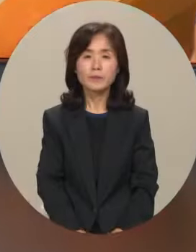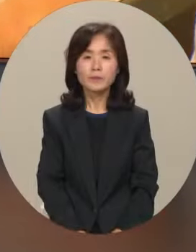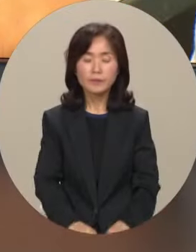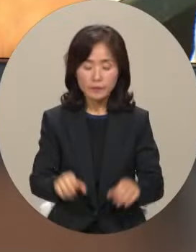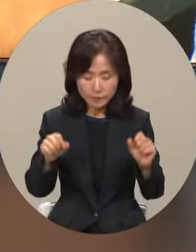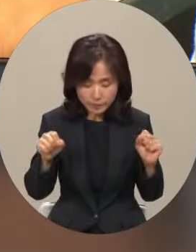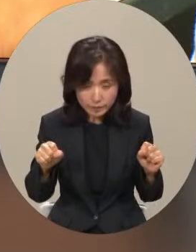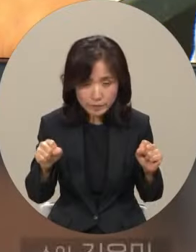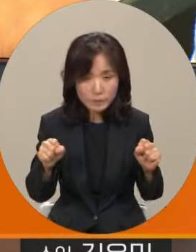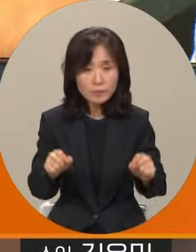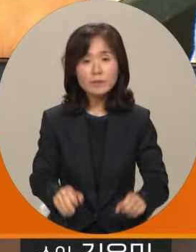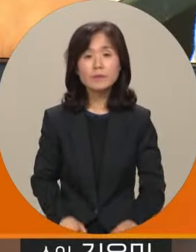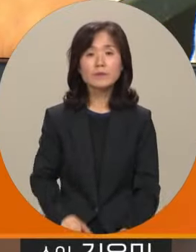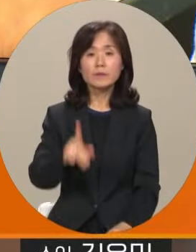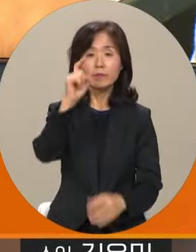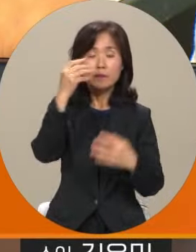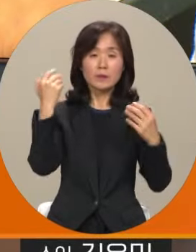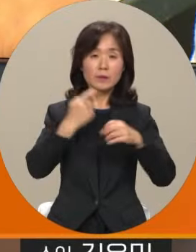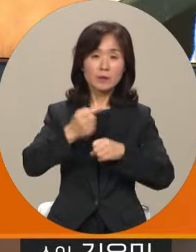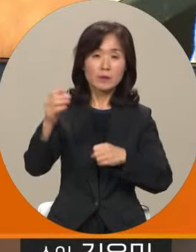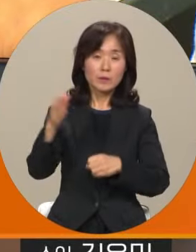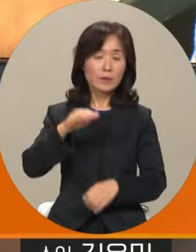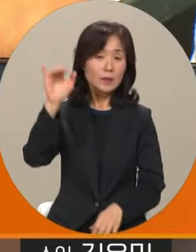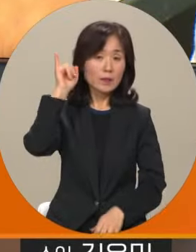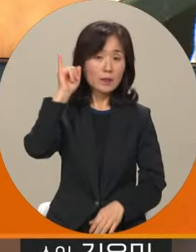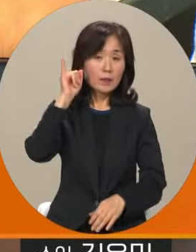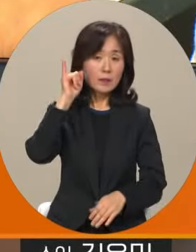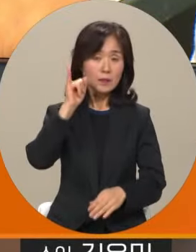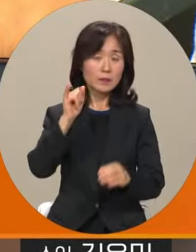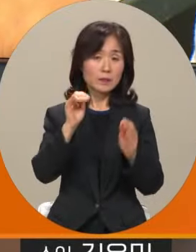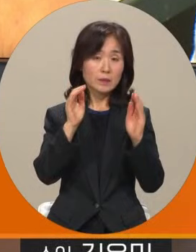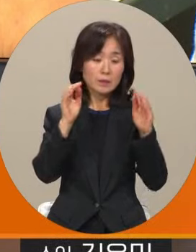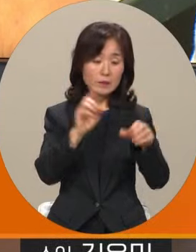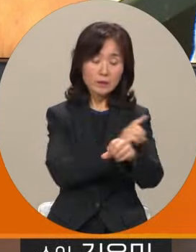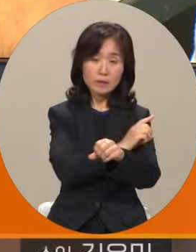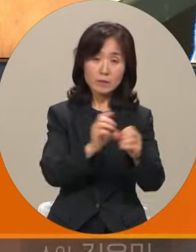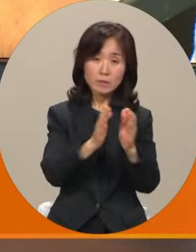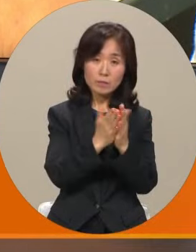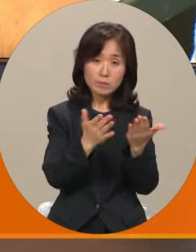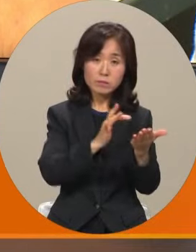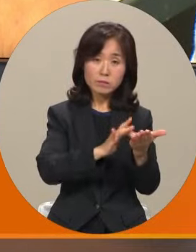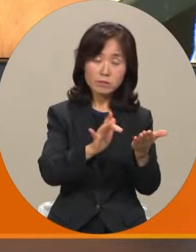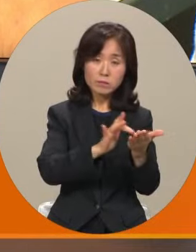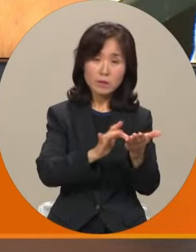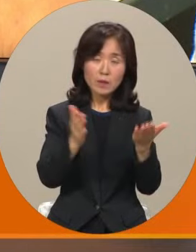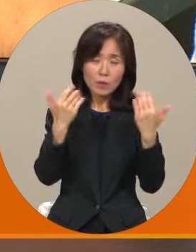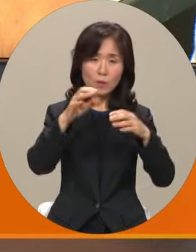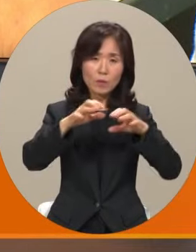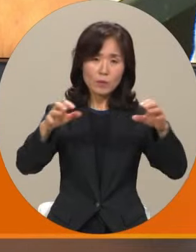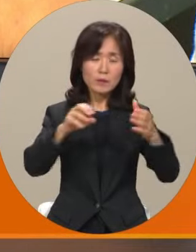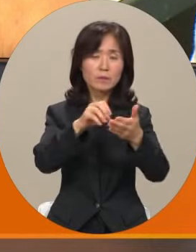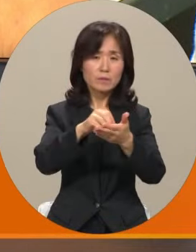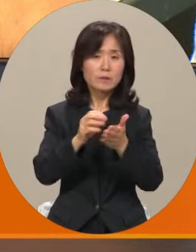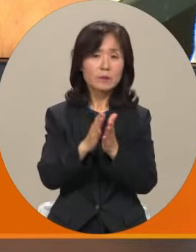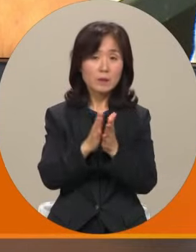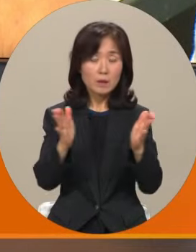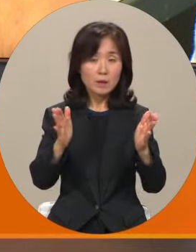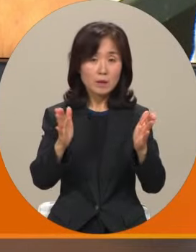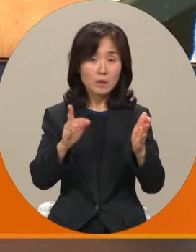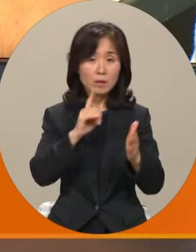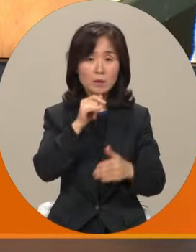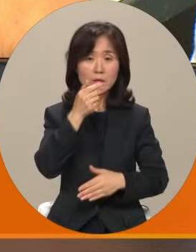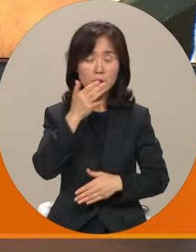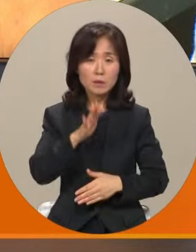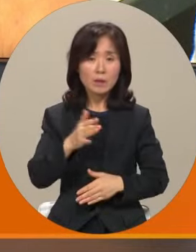정부가 내년부터 AI 디지털 교과서를 학교 현장에 도입하겠다고 밝혔지만 현장의 우려는 끊임없이